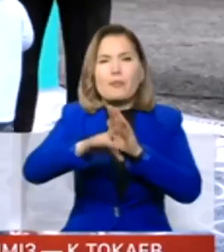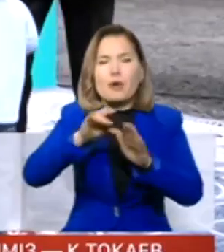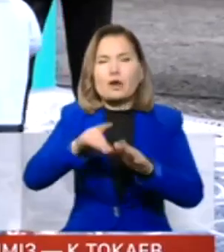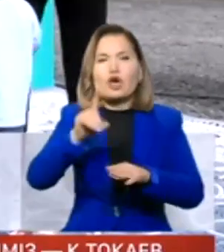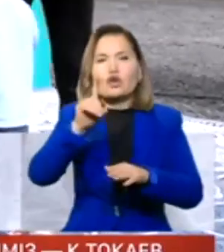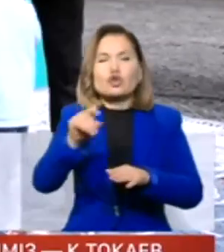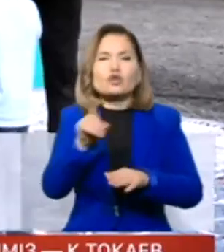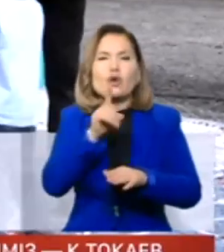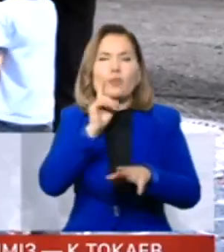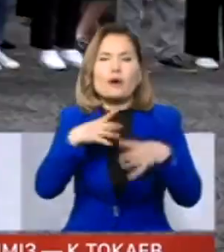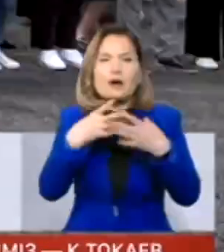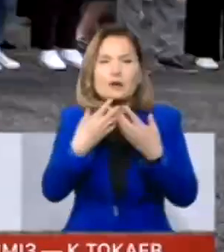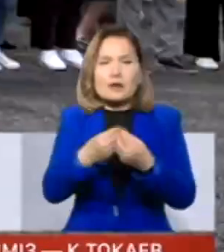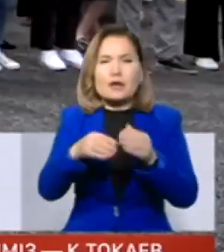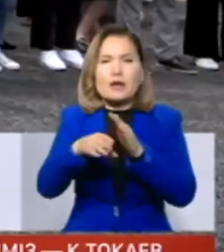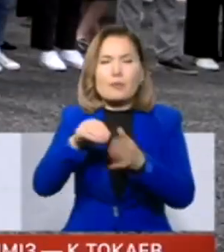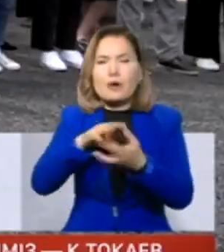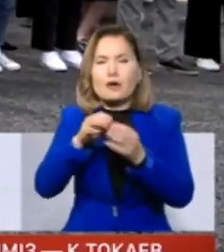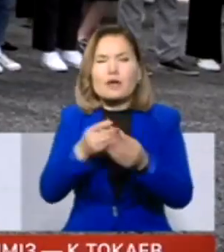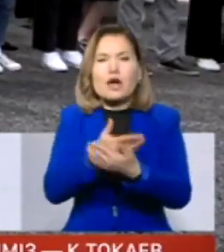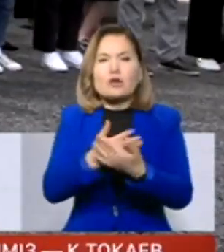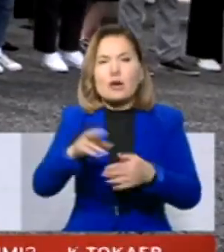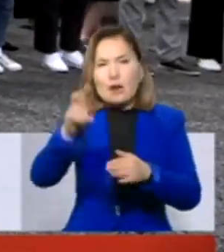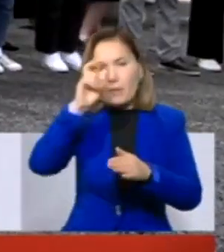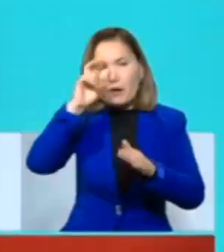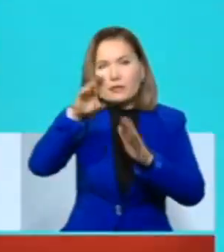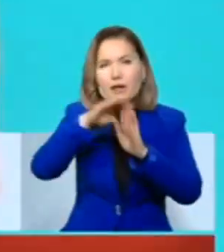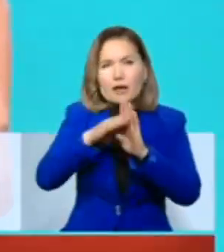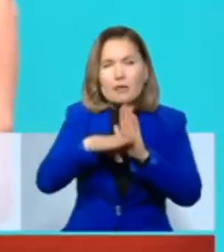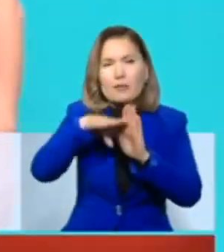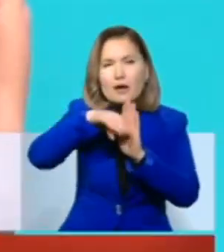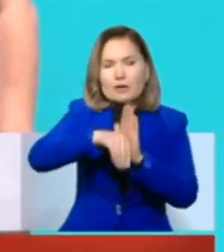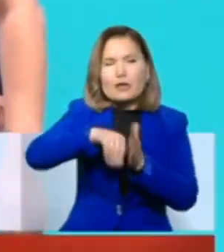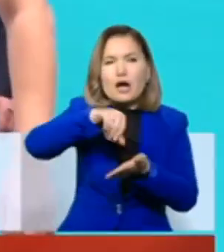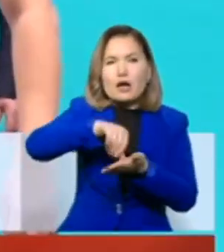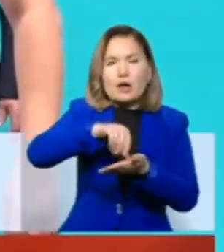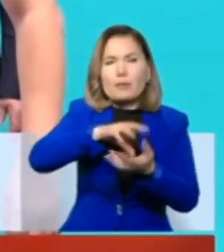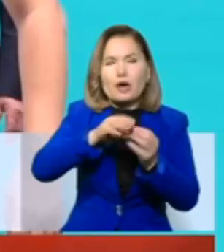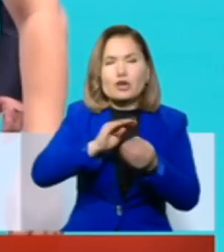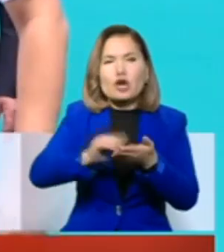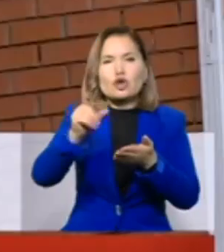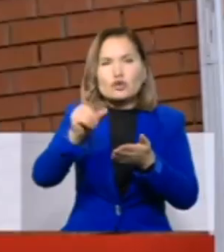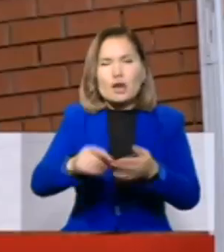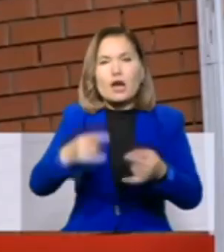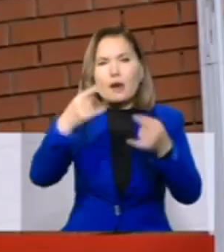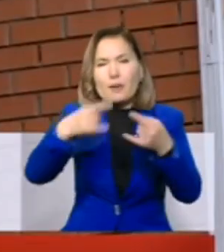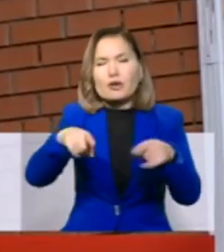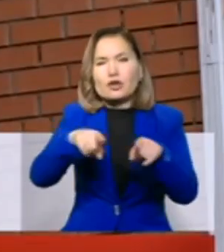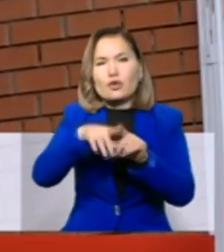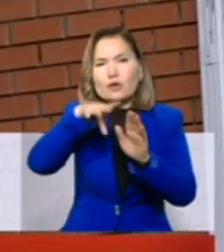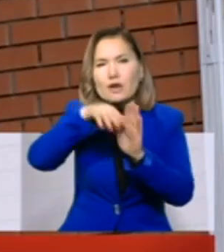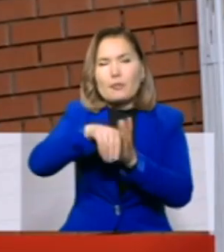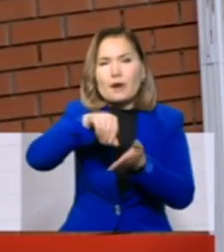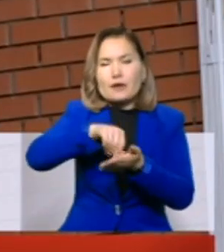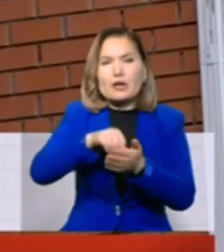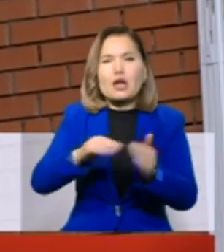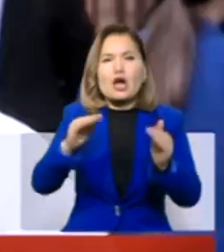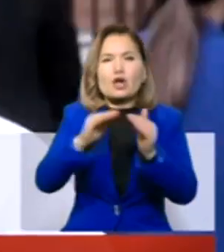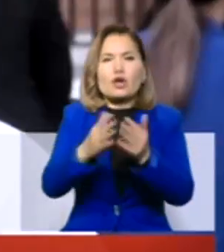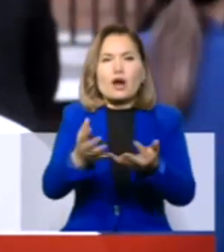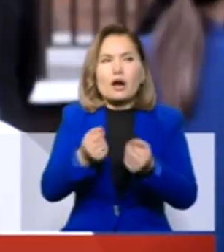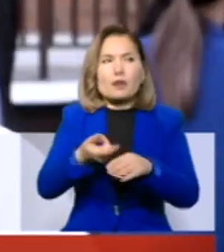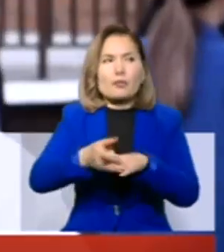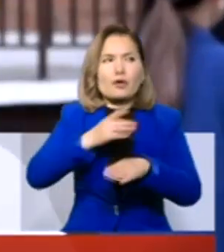отбасы іріктелді. Осы кезге дейін түрлі мемлекеттік бағдарламалардан тыс қалып жүрген журналистер игі жобаға енгізіліп, баспаналы